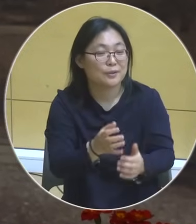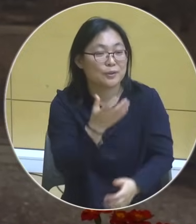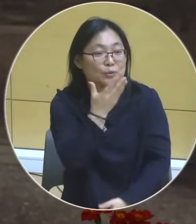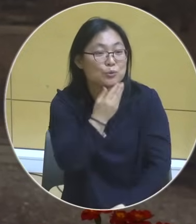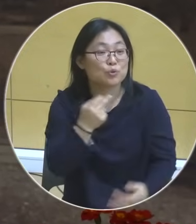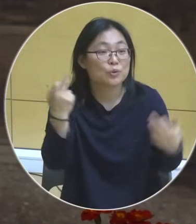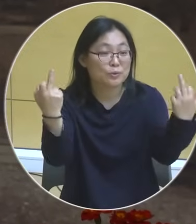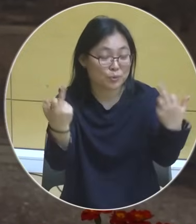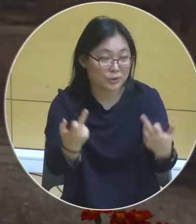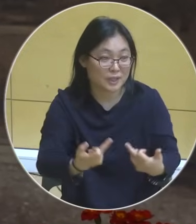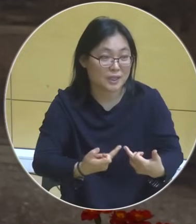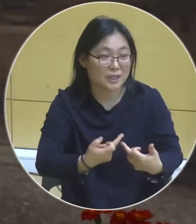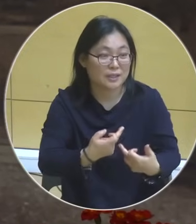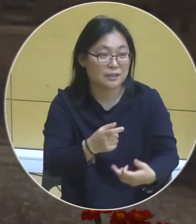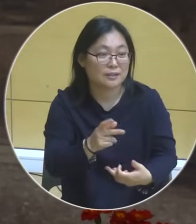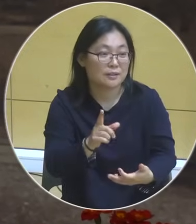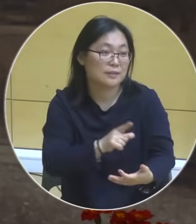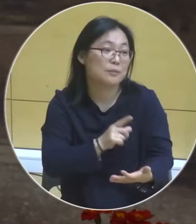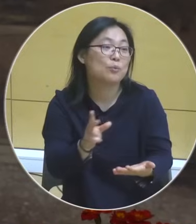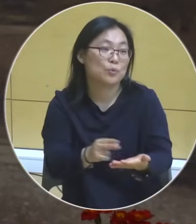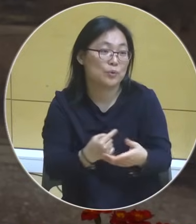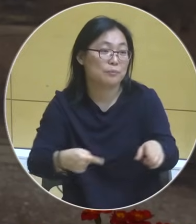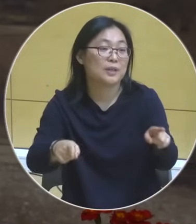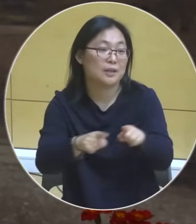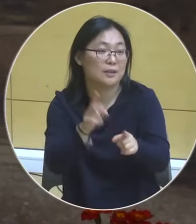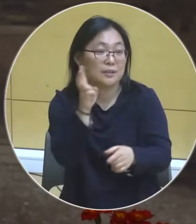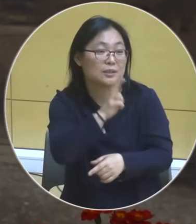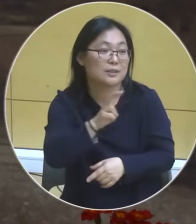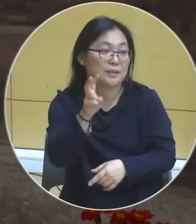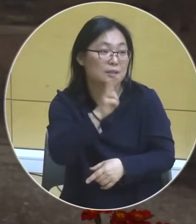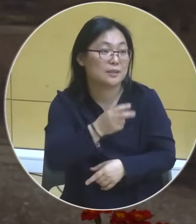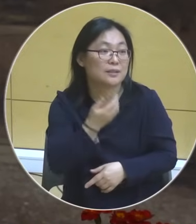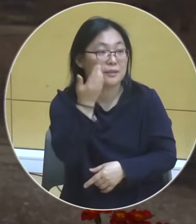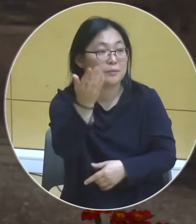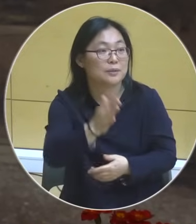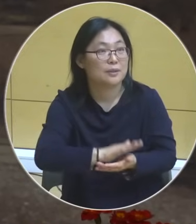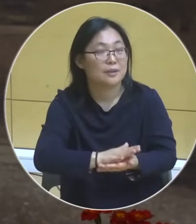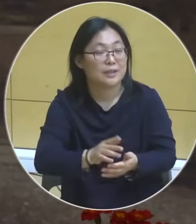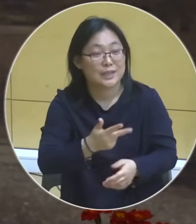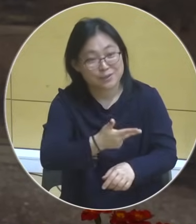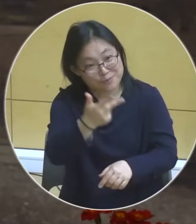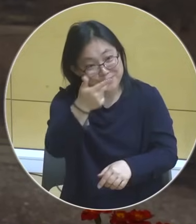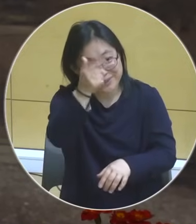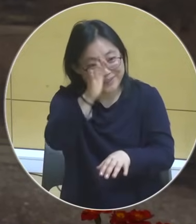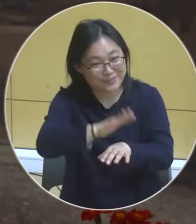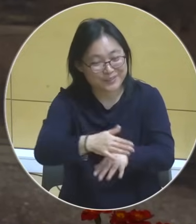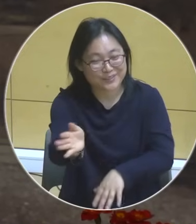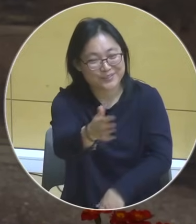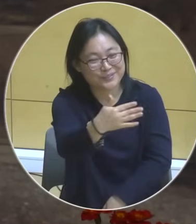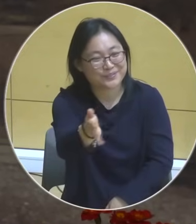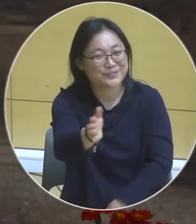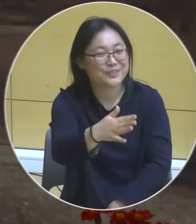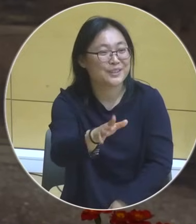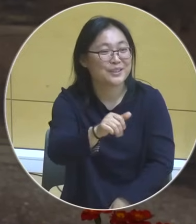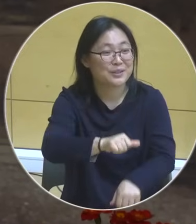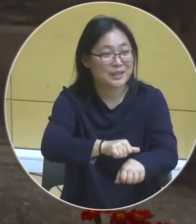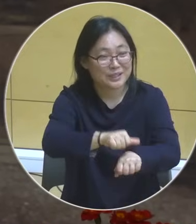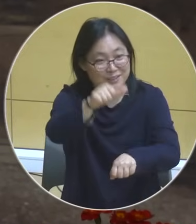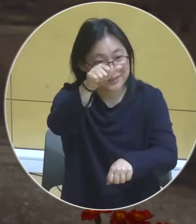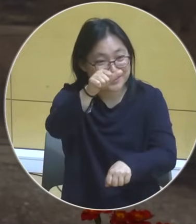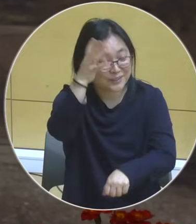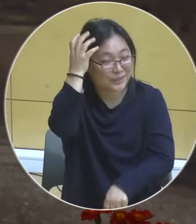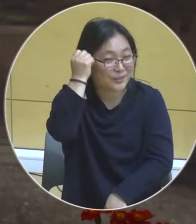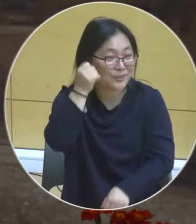가지고 우리가 함께 찬양을 하게 됩니다. 5시입니다. 오늘 저녁 7시 오시면 아무도 없습니다. 여러분께서 5시에